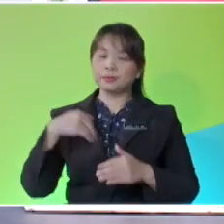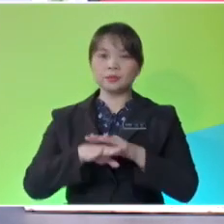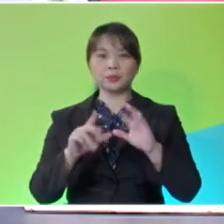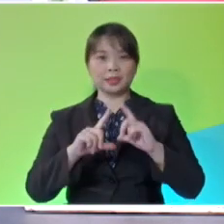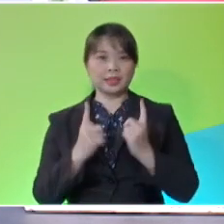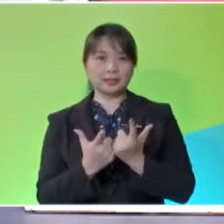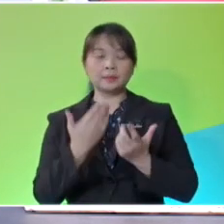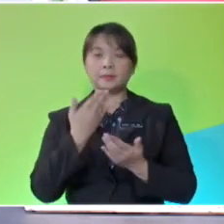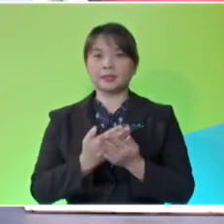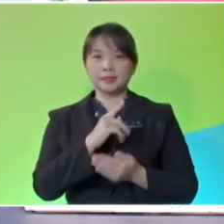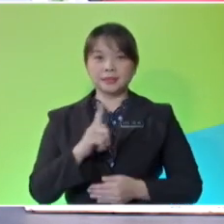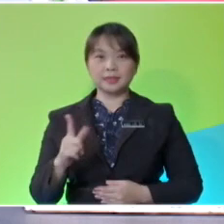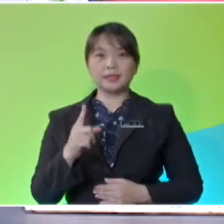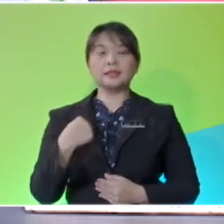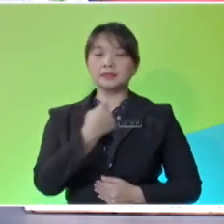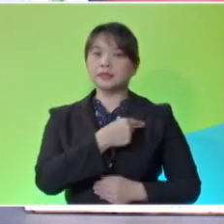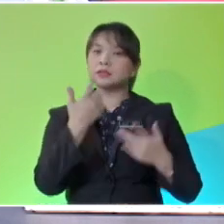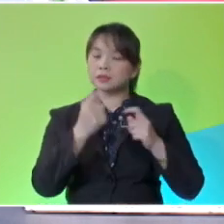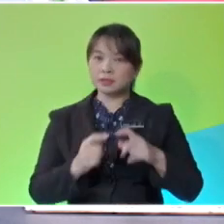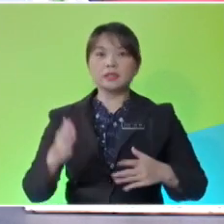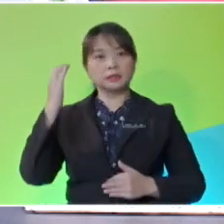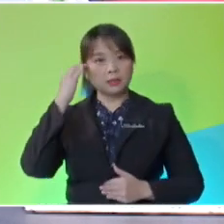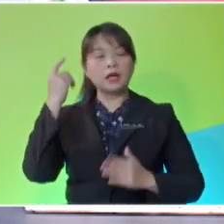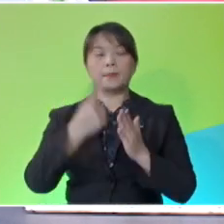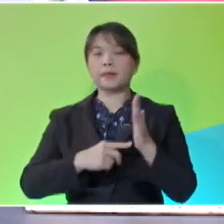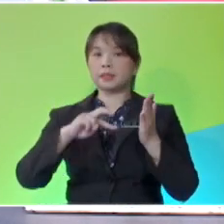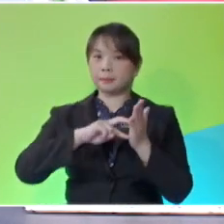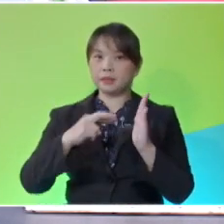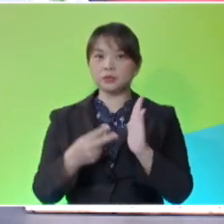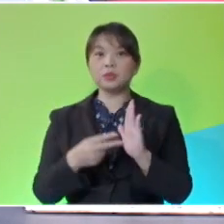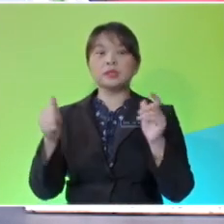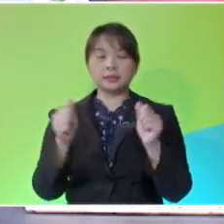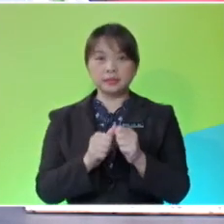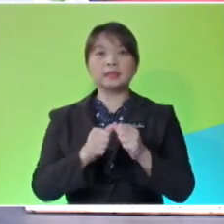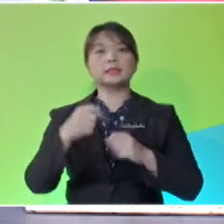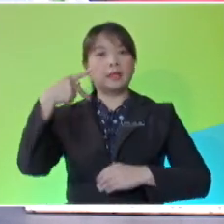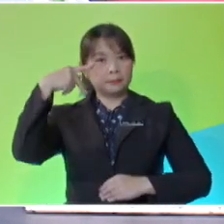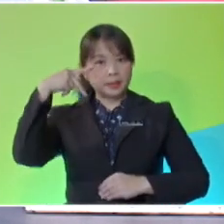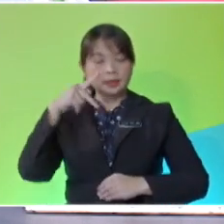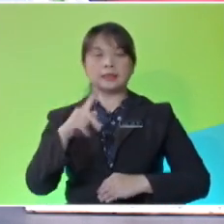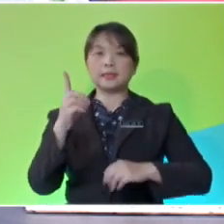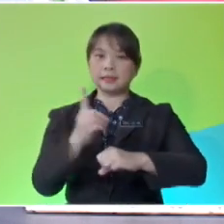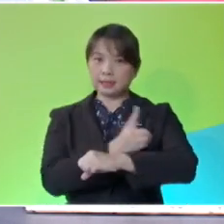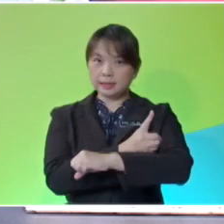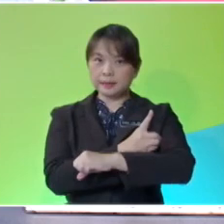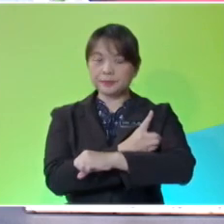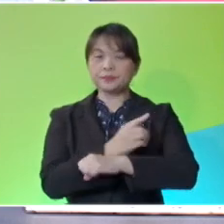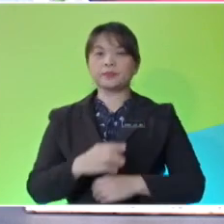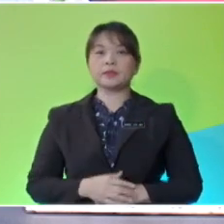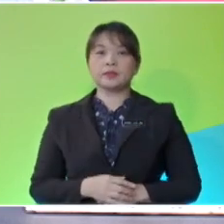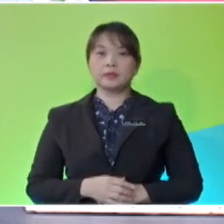Baiklah kawan-kawan kita datang udah aku yang dimasukkan dengan padang darat konsepnya Bagaimana dan sekarang ini